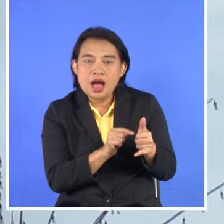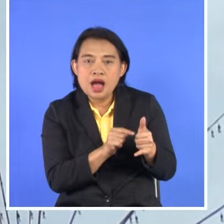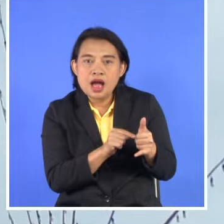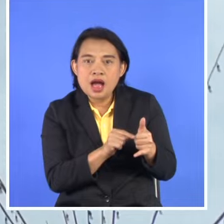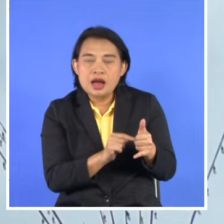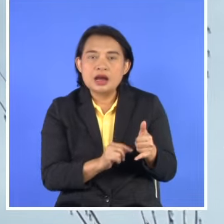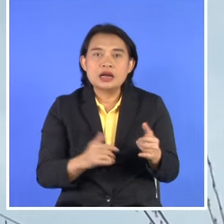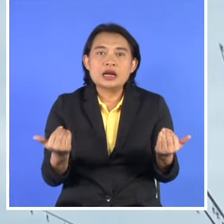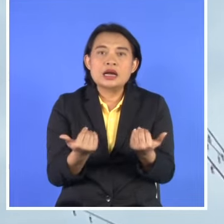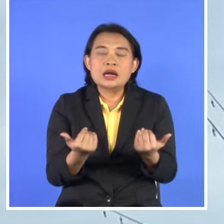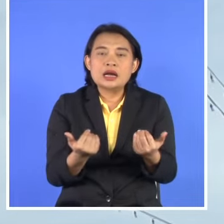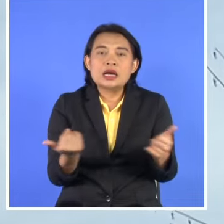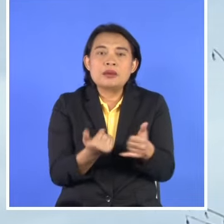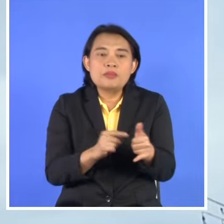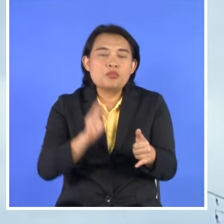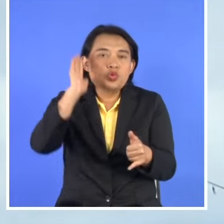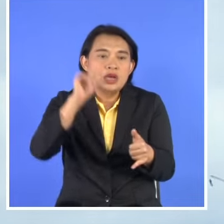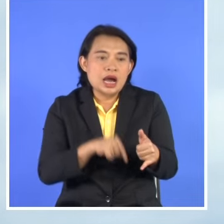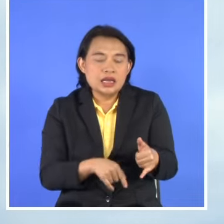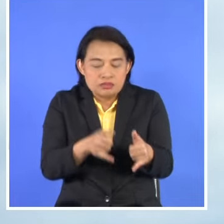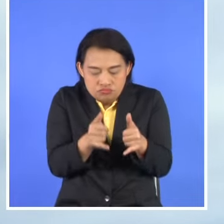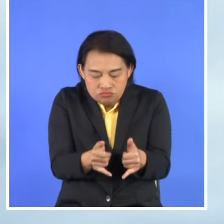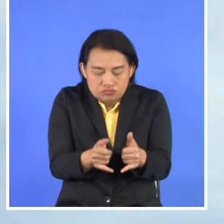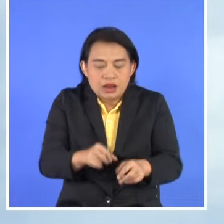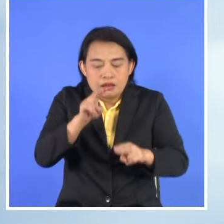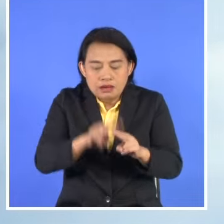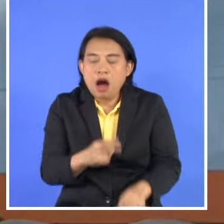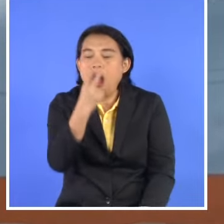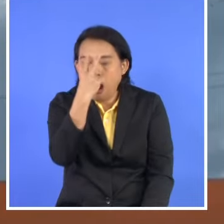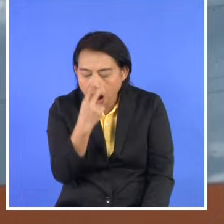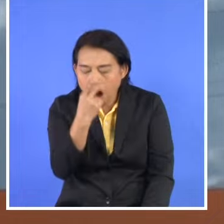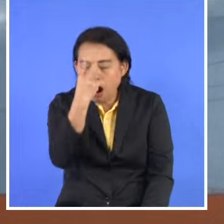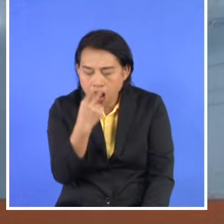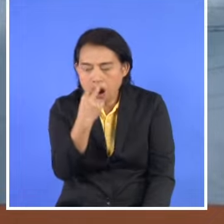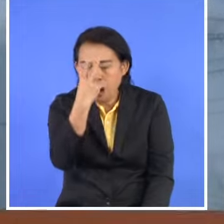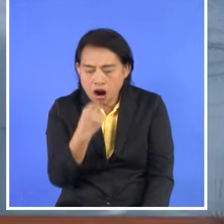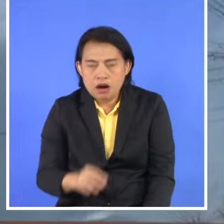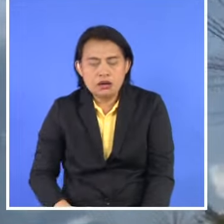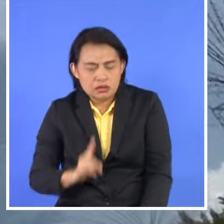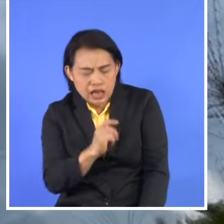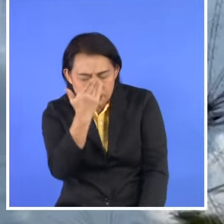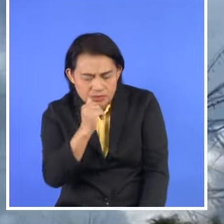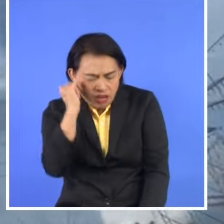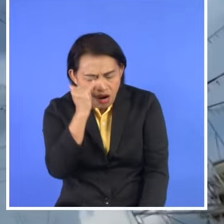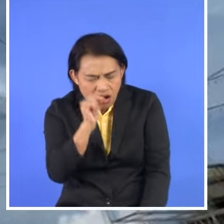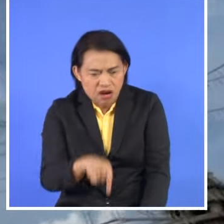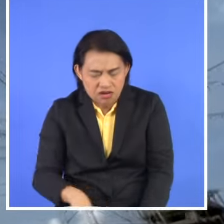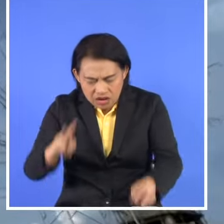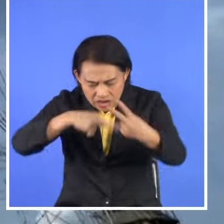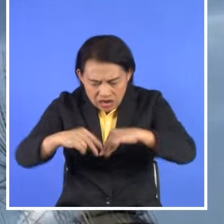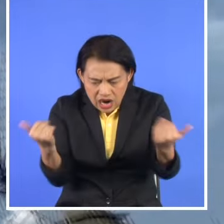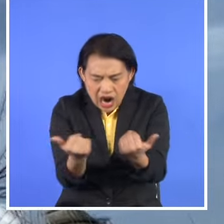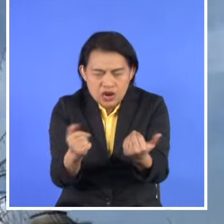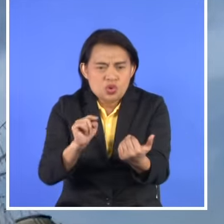ยนั่งร้องห่มร้องไห้อยู ่ นะครับเขาไปถามบอกว่าอ้าวยายทำไมร้องไห ้ ตามหาลูกเขยส